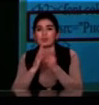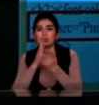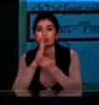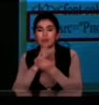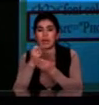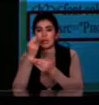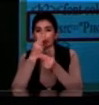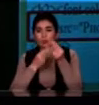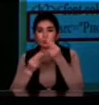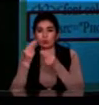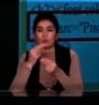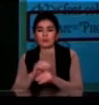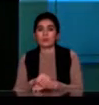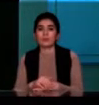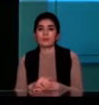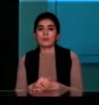за рисунком.